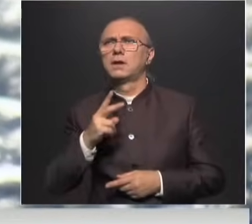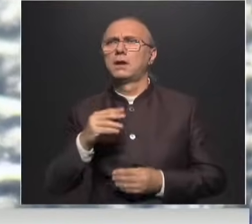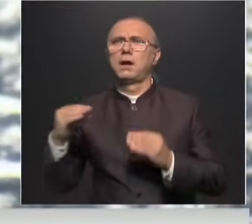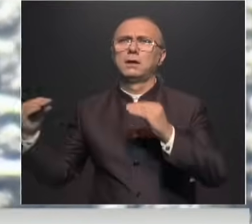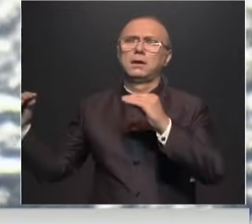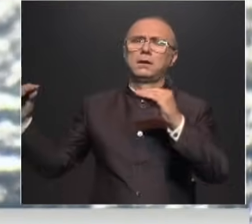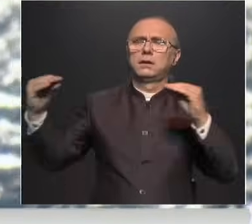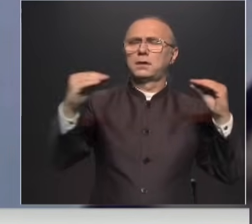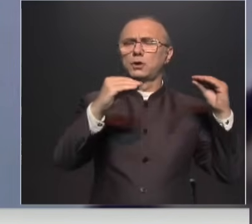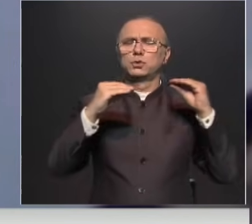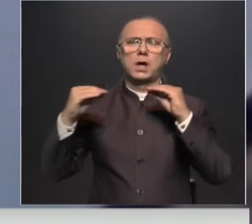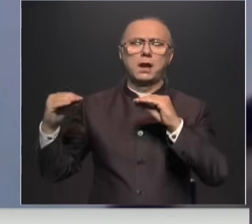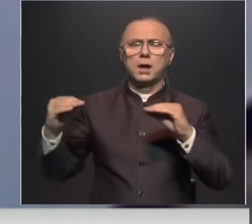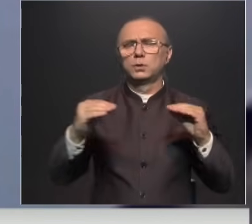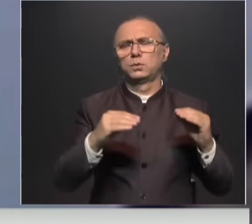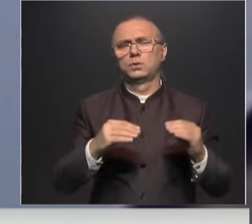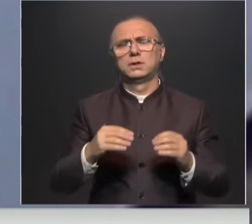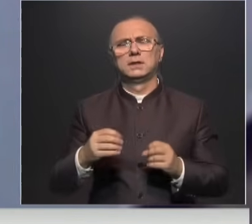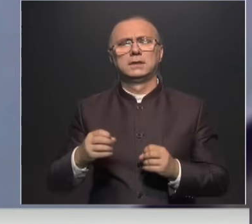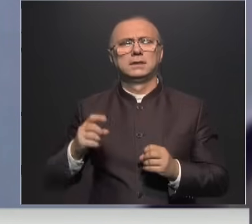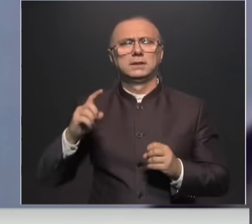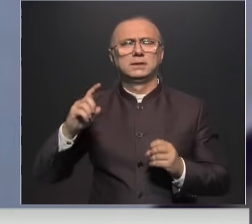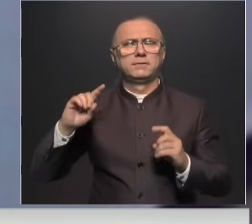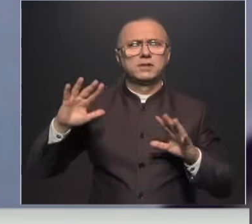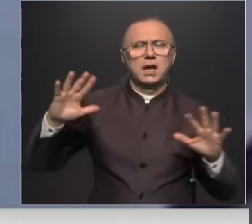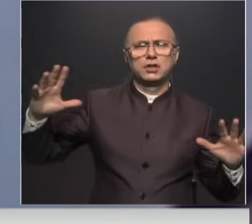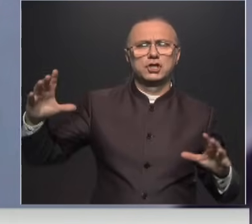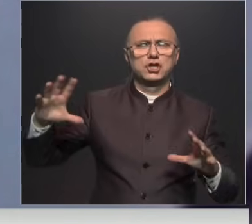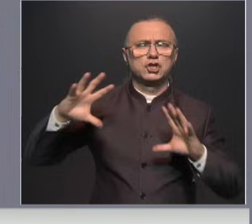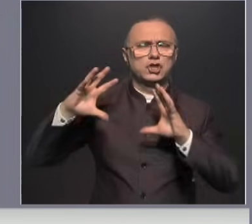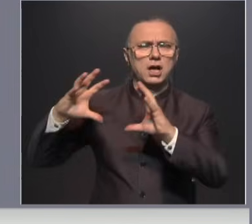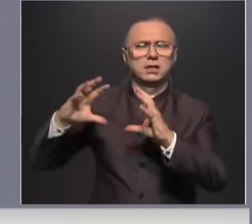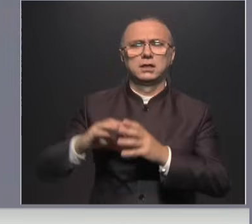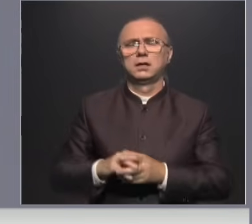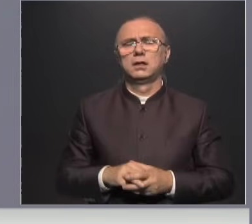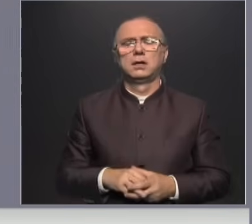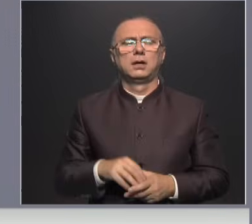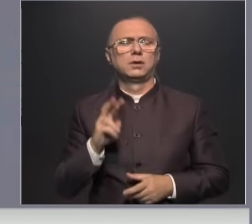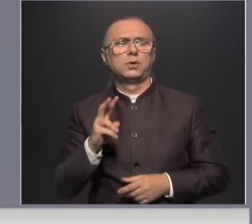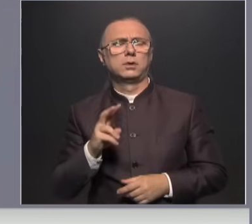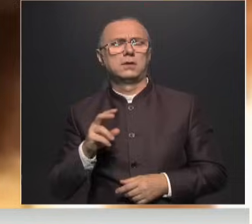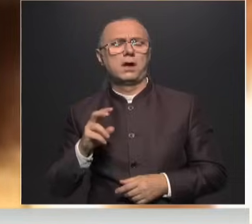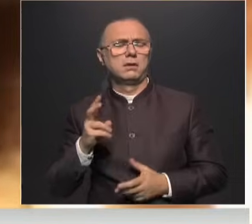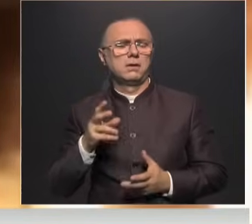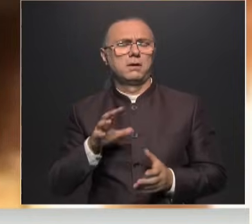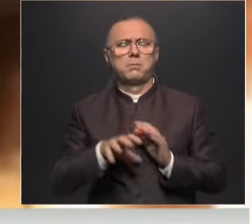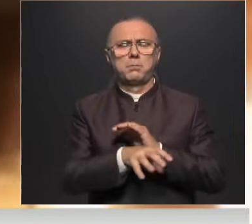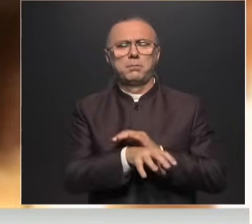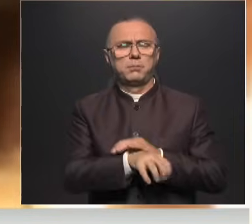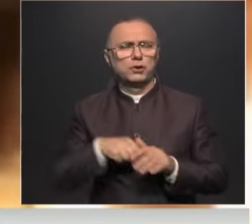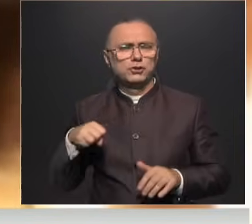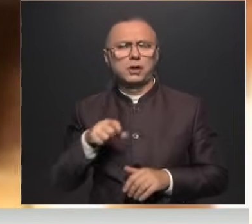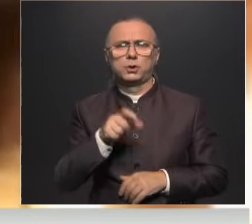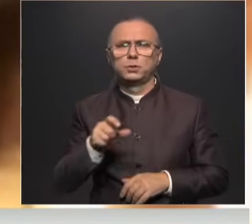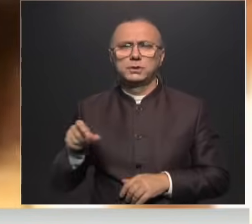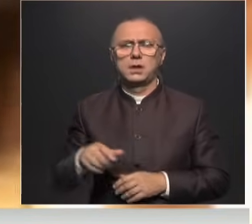или светящиеся шары, якобы из инопланетных кораблей кто-то высаживался, похищал людей, что НЛО терпело